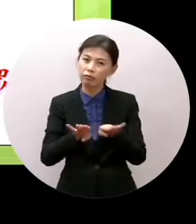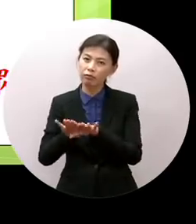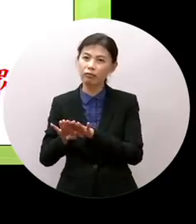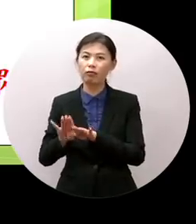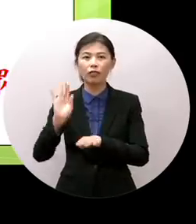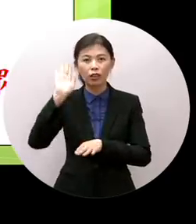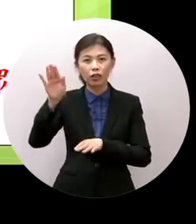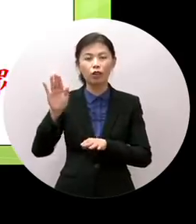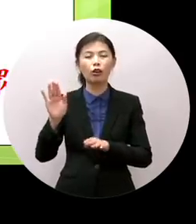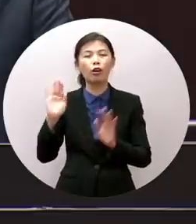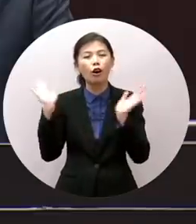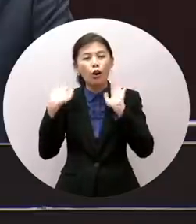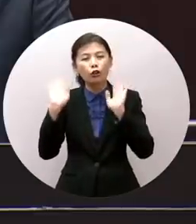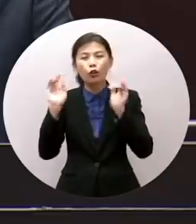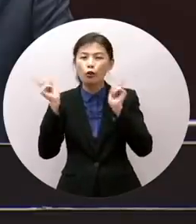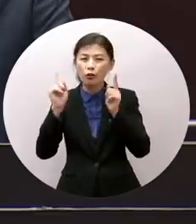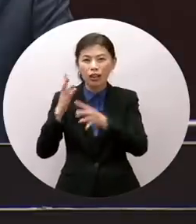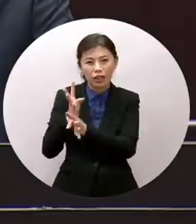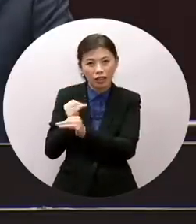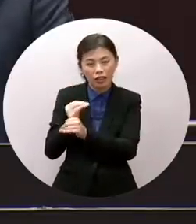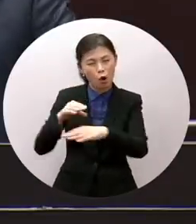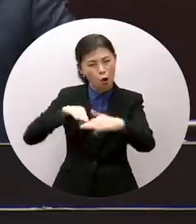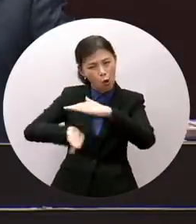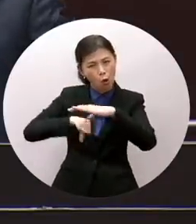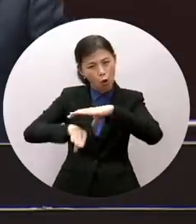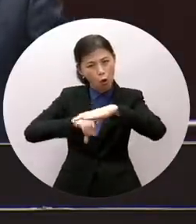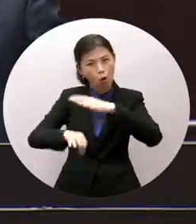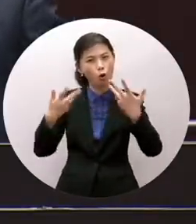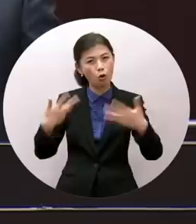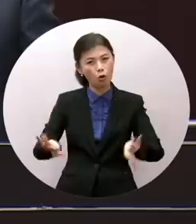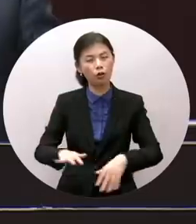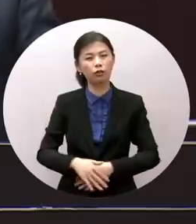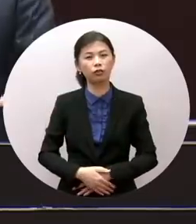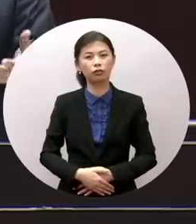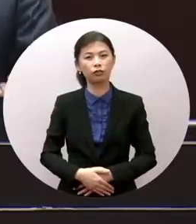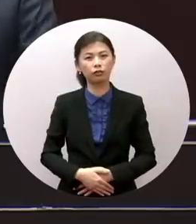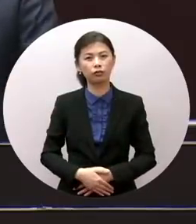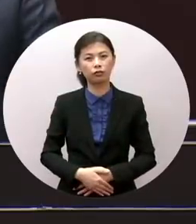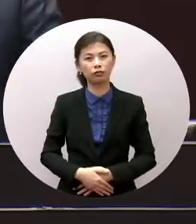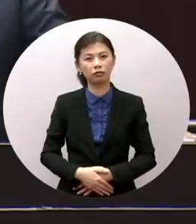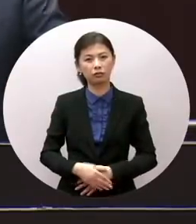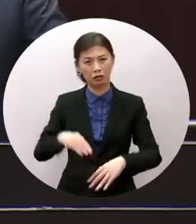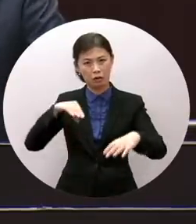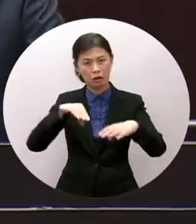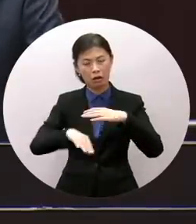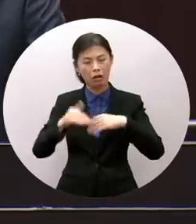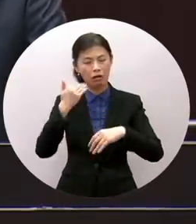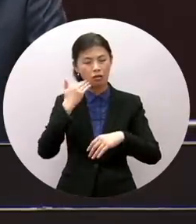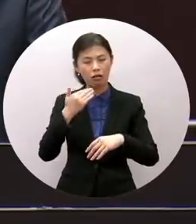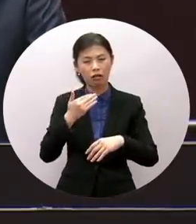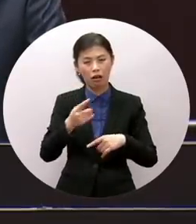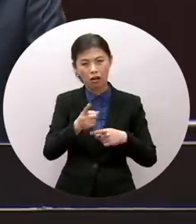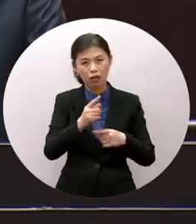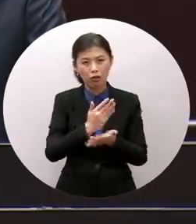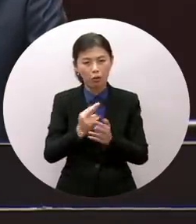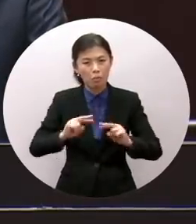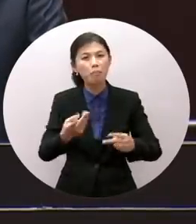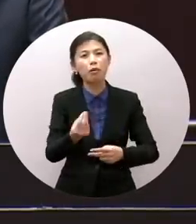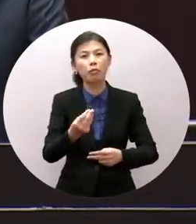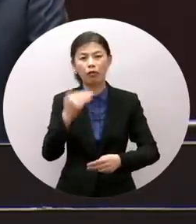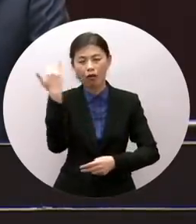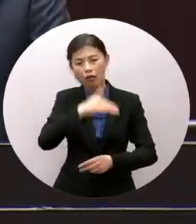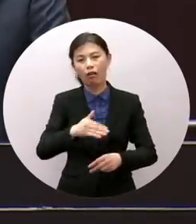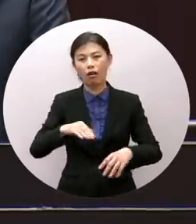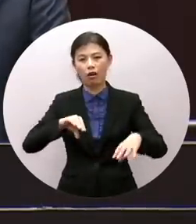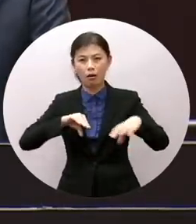节，吼，这拢是真大的车流量。啊，车流量更别堪要讲，伫雪隧发生，吼，不管火烧车也好，